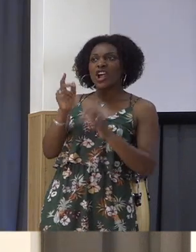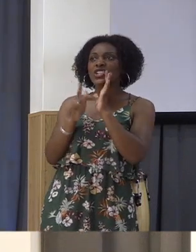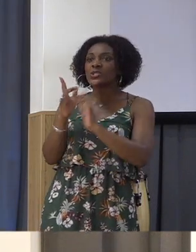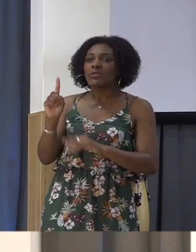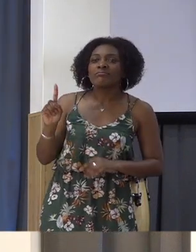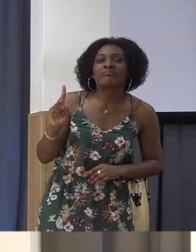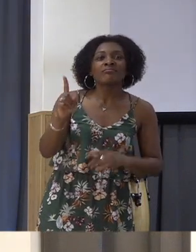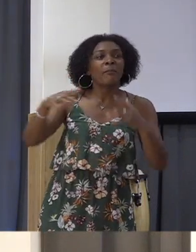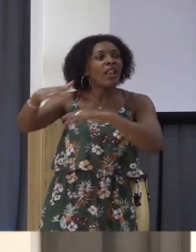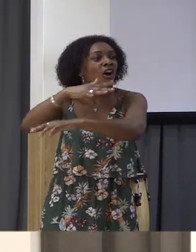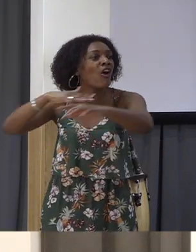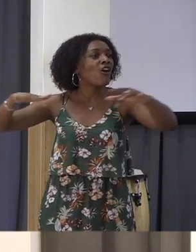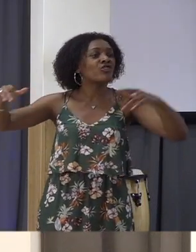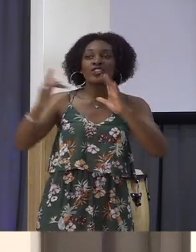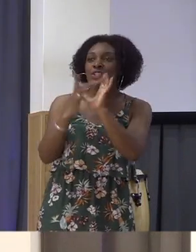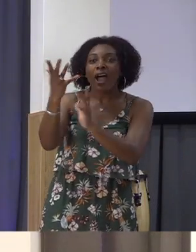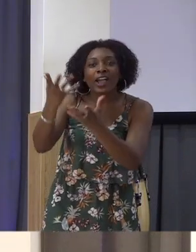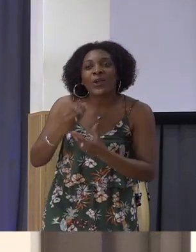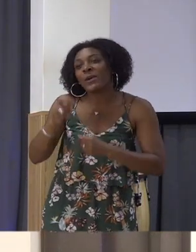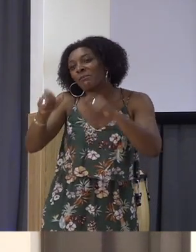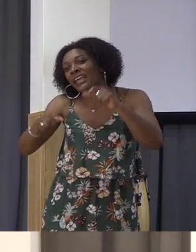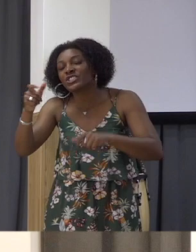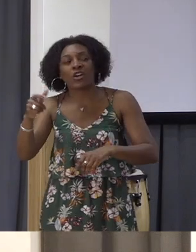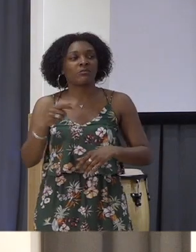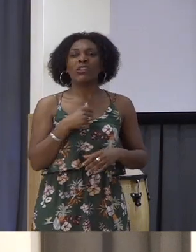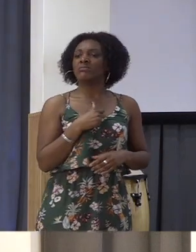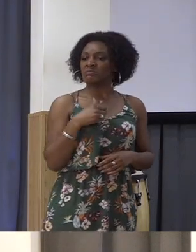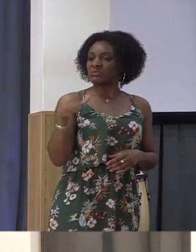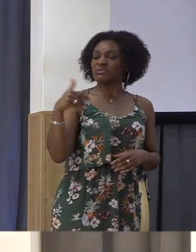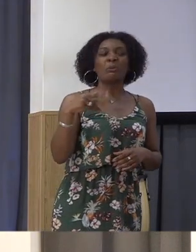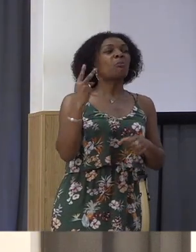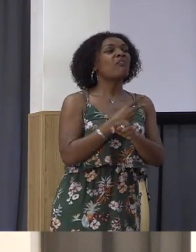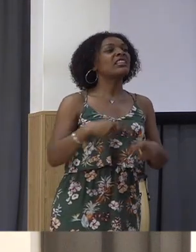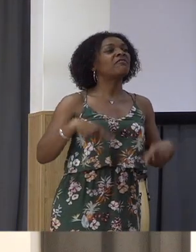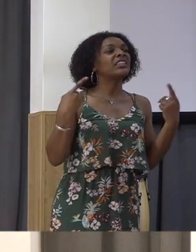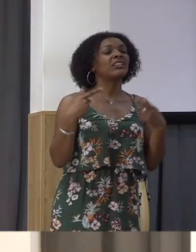accepter, Jésus puisse accueillir les gens que eux considéraient comme les gens de mauvaise vie.